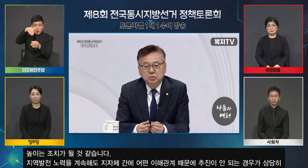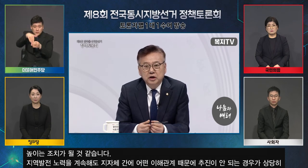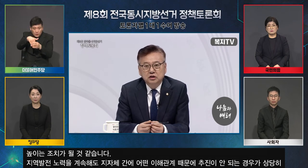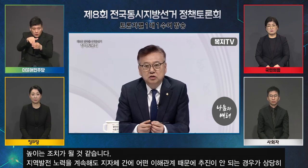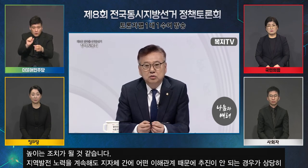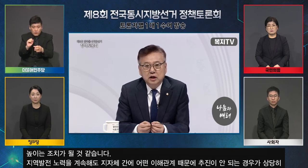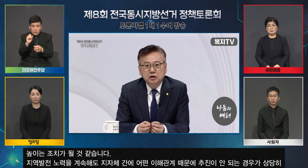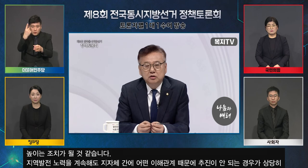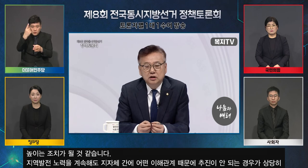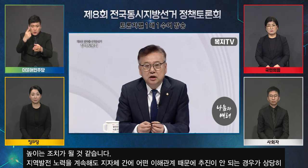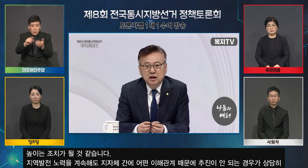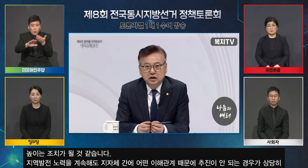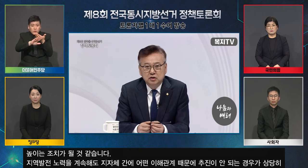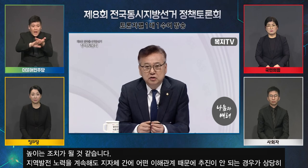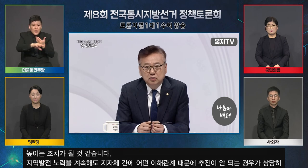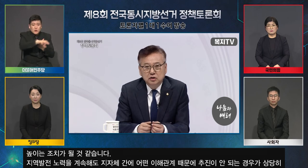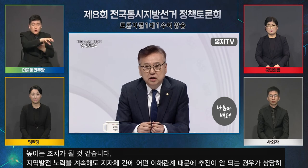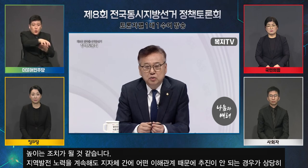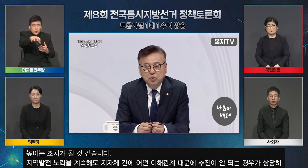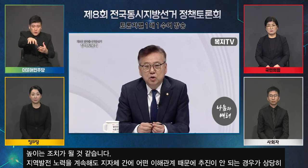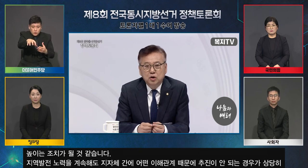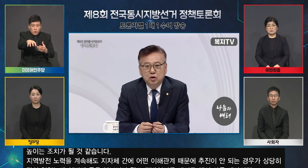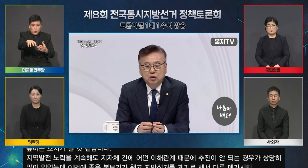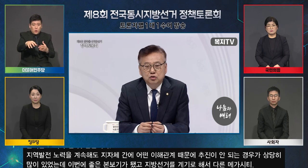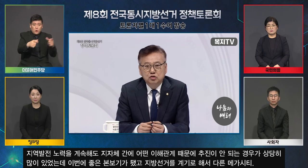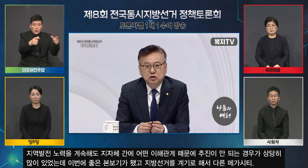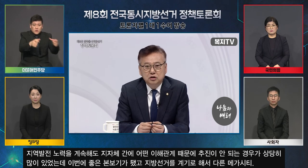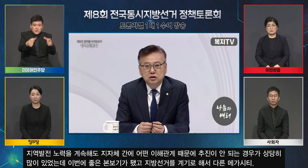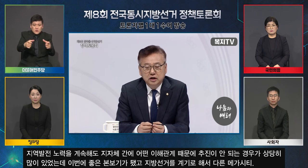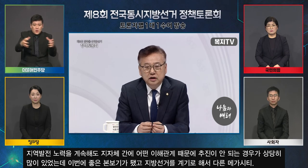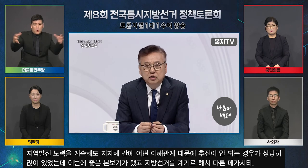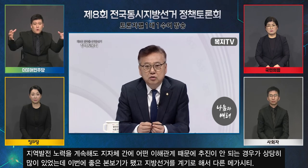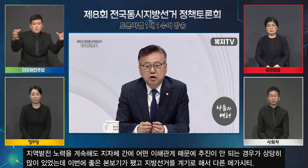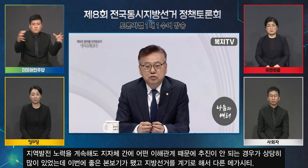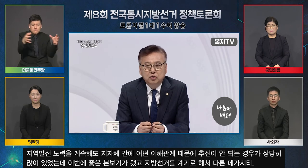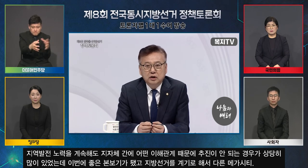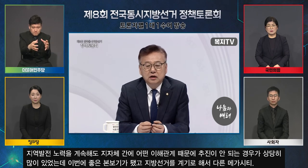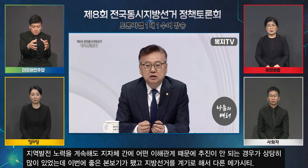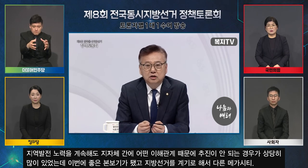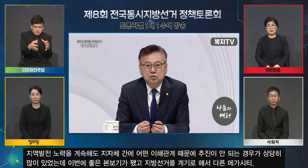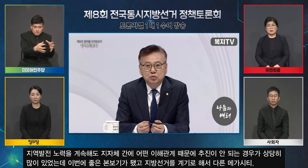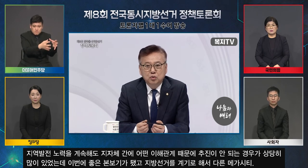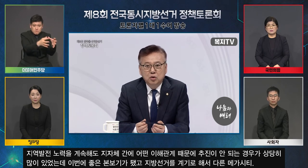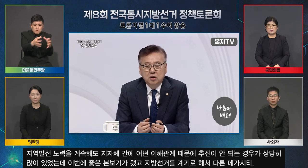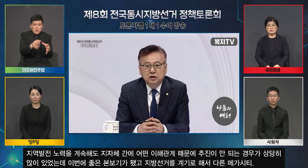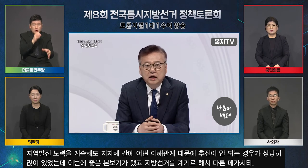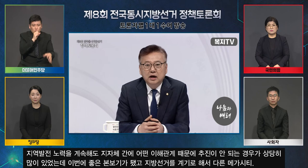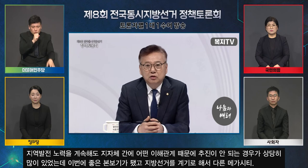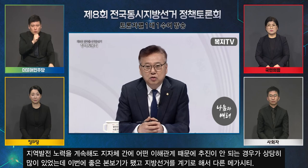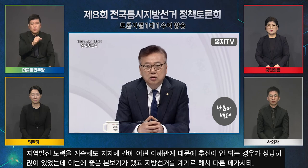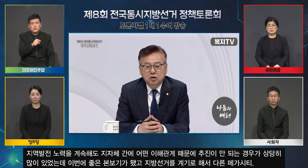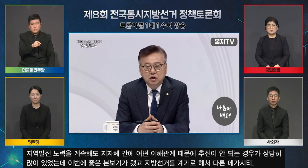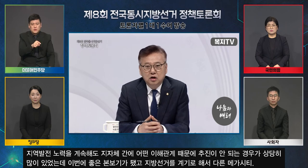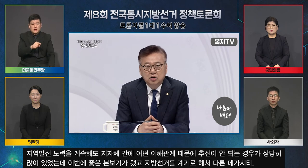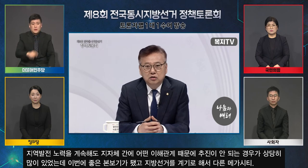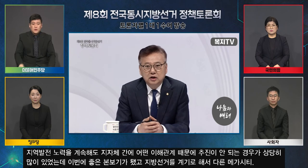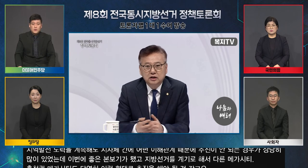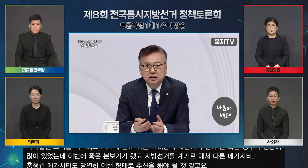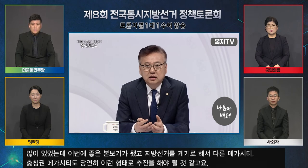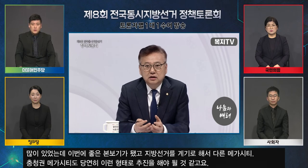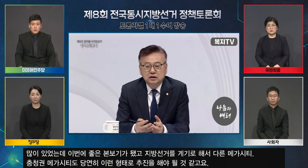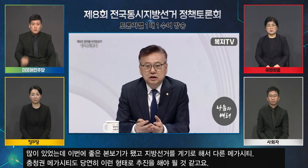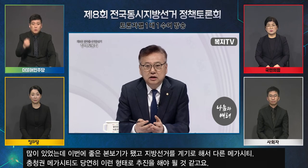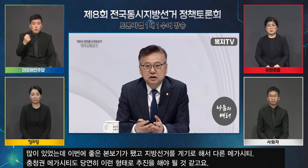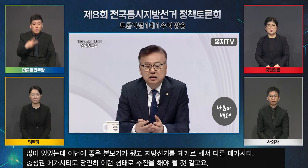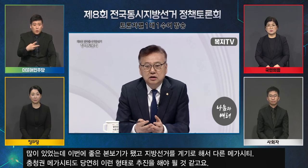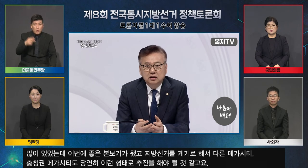충청권 메가시티 당연히 이런 형태로 추진을 해야 될 것 같고요. 다른 지역도 나가서 우리가